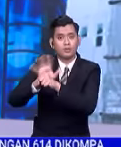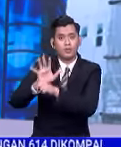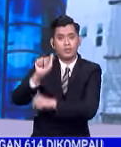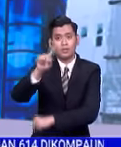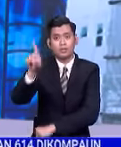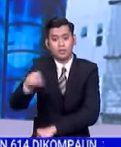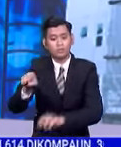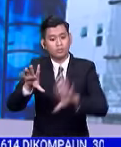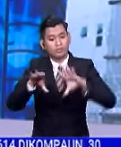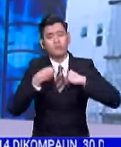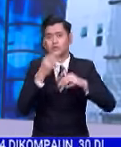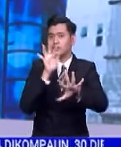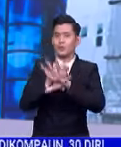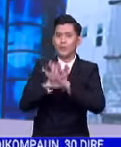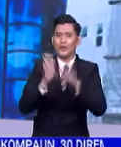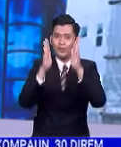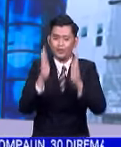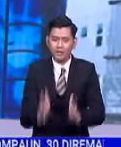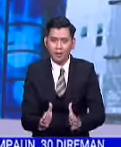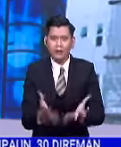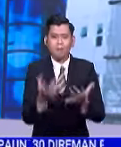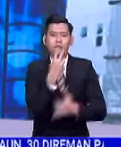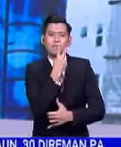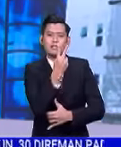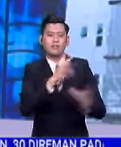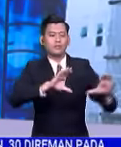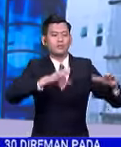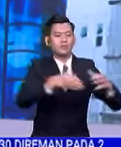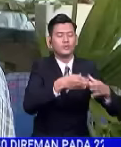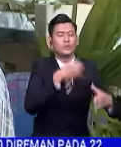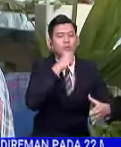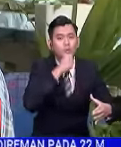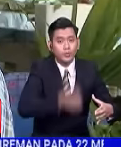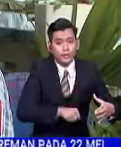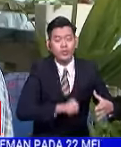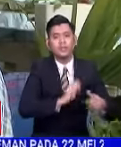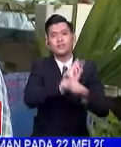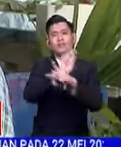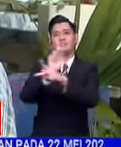baik dalam memastikan mereka terus dilindungi.